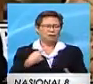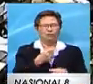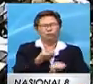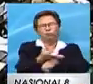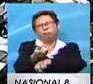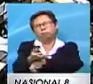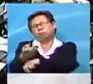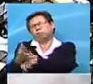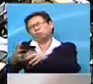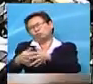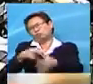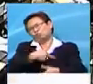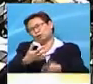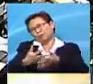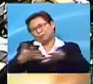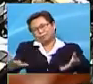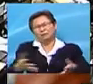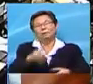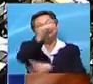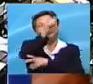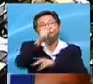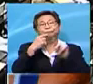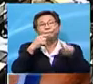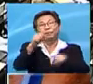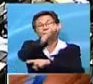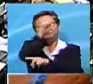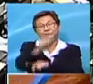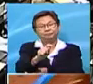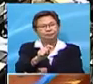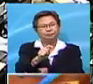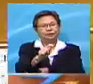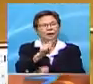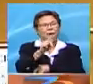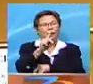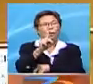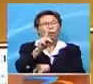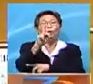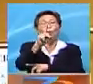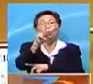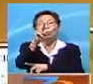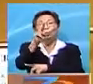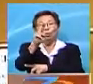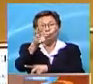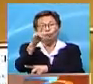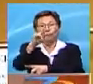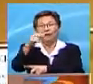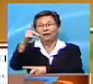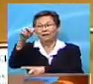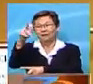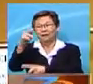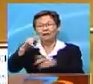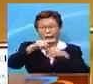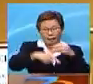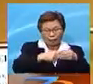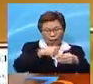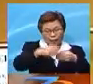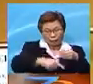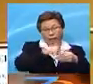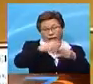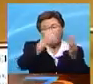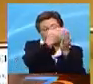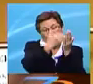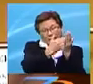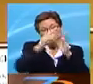membazir. Beliau menjawab pertanyaan Wakil PAS Kubang Kerian Ahmad Baihaqi Atikullah mengenai langkah kementerian itu